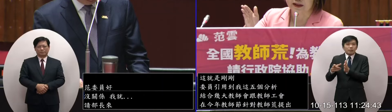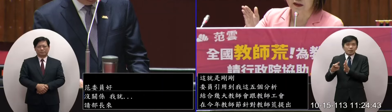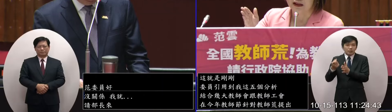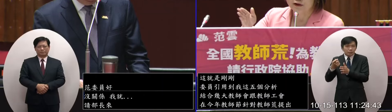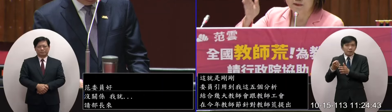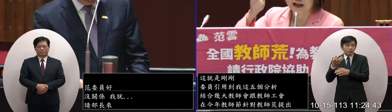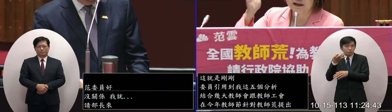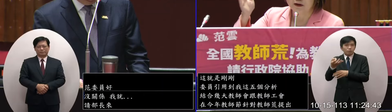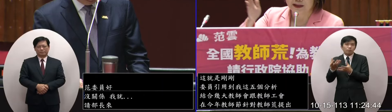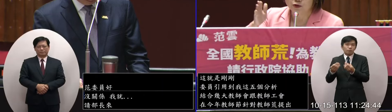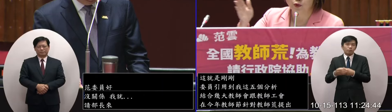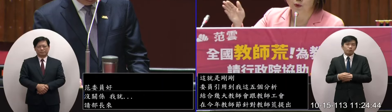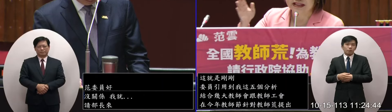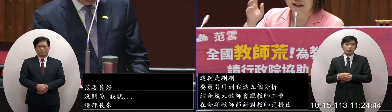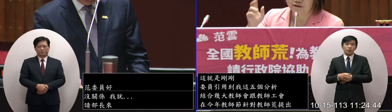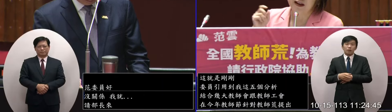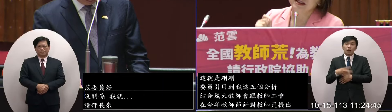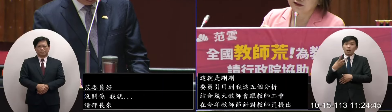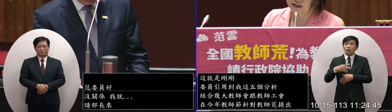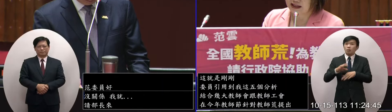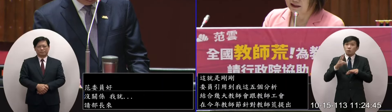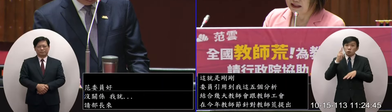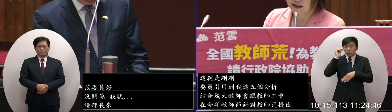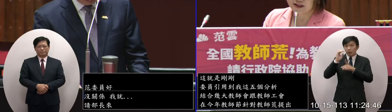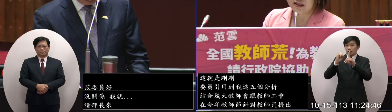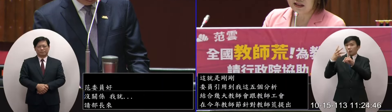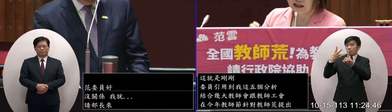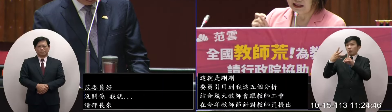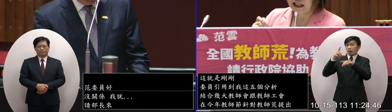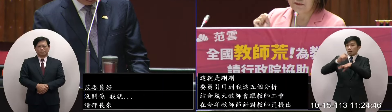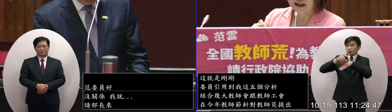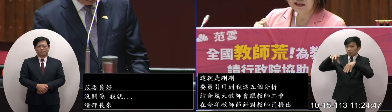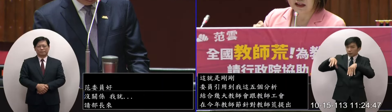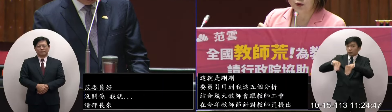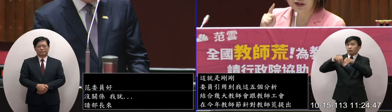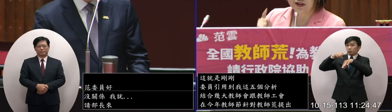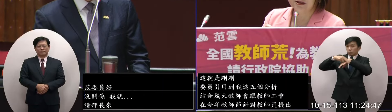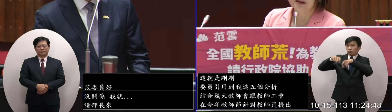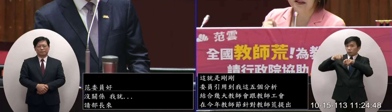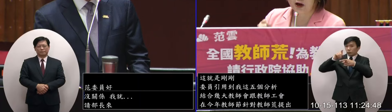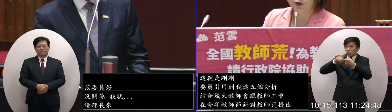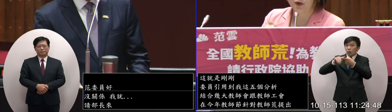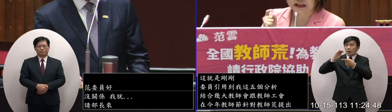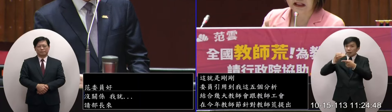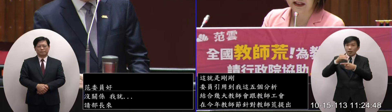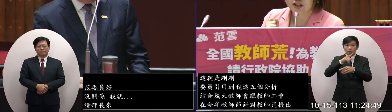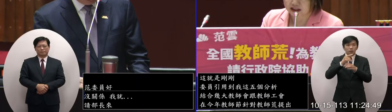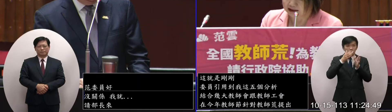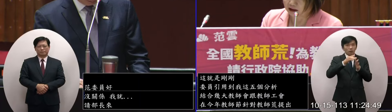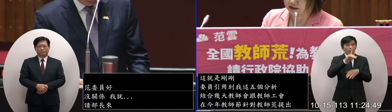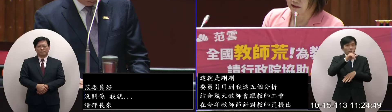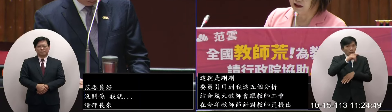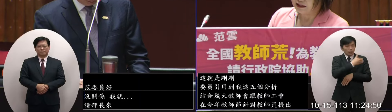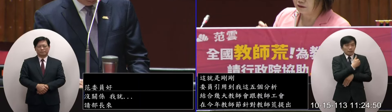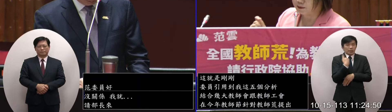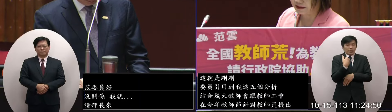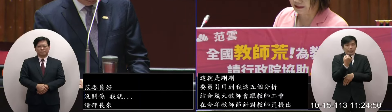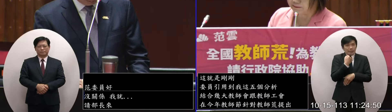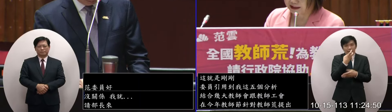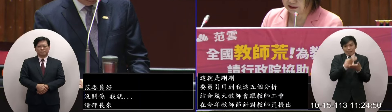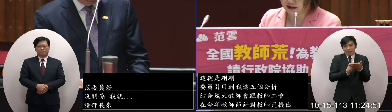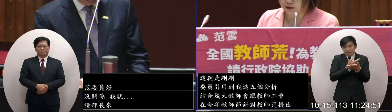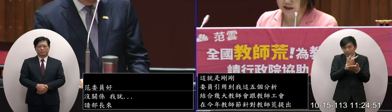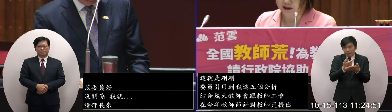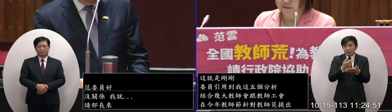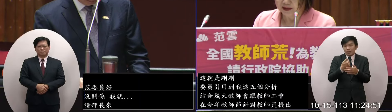向是对的哈，我们看到民主国家的方向是这样，可是呢108课纲对师资的要求跟能力是更高的哈，那我们